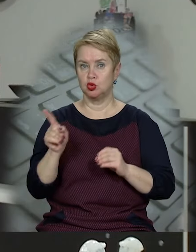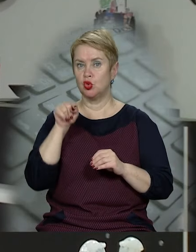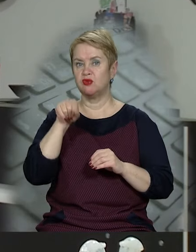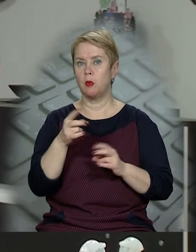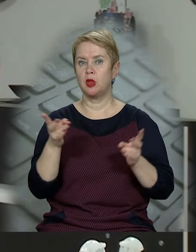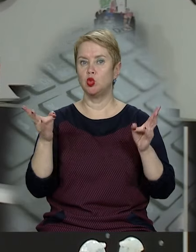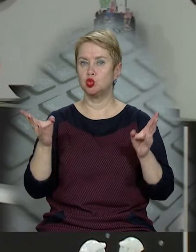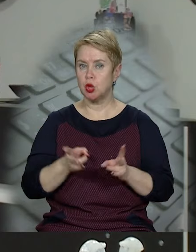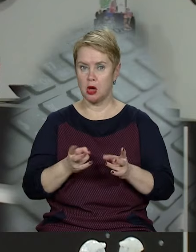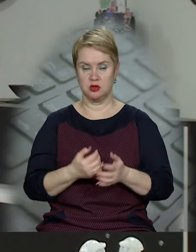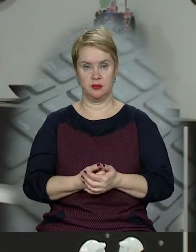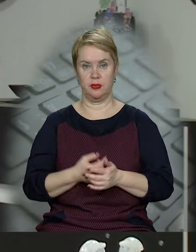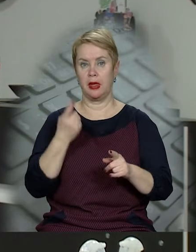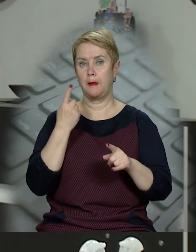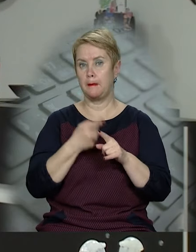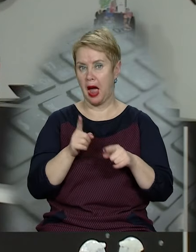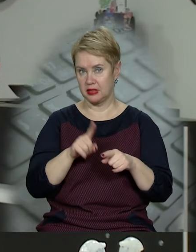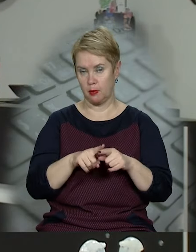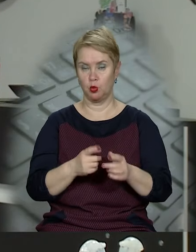они нуждаются. Поэтому